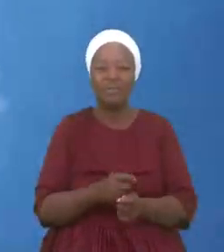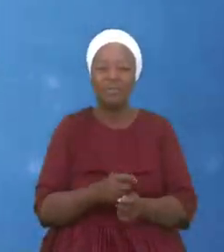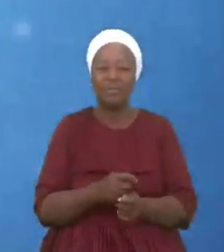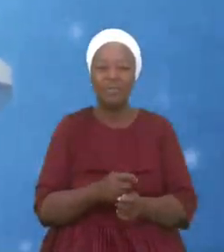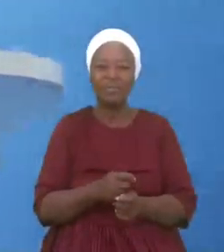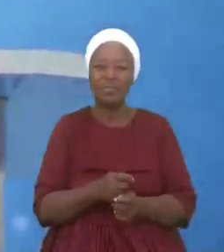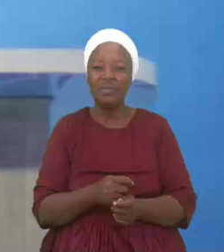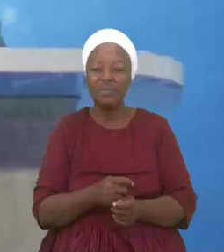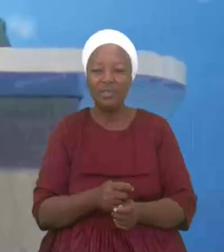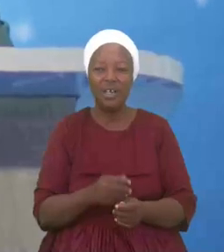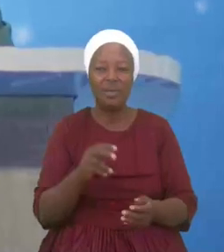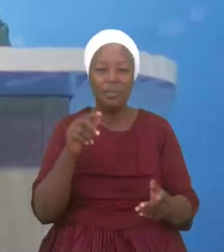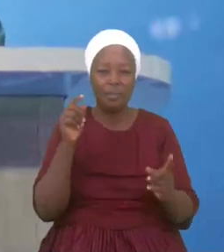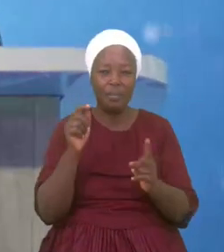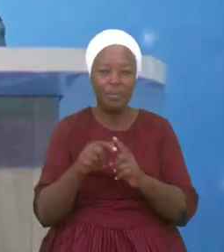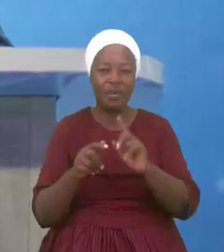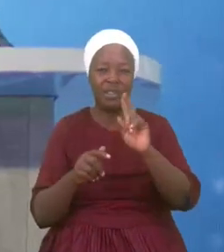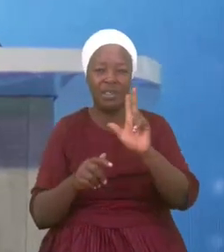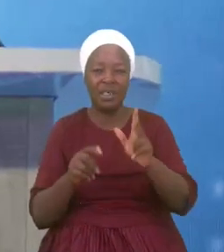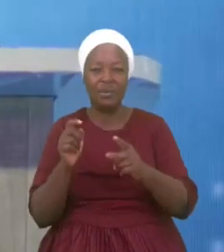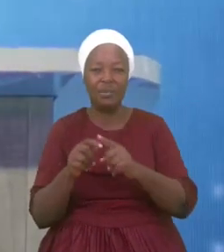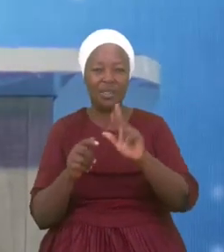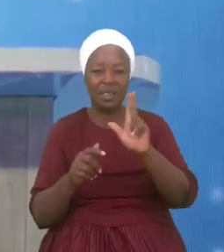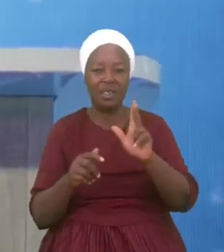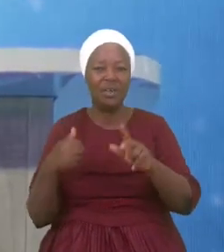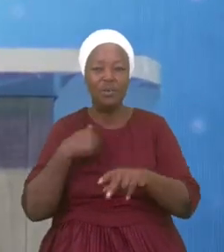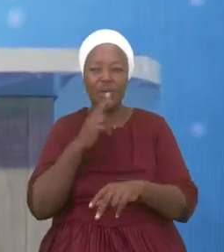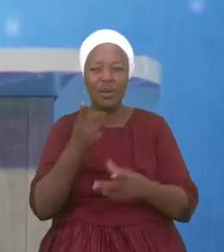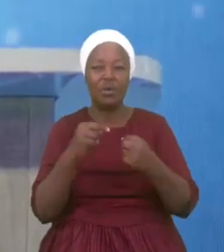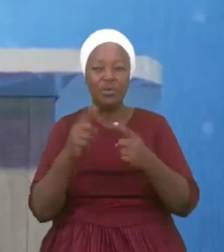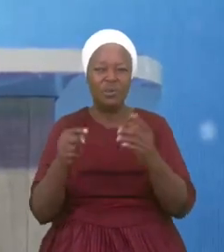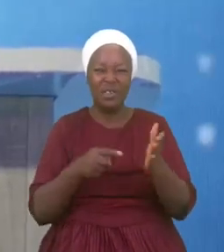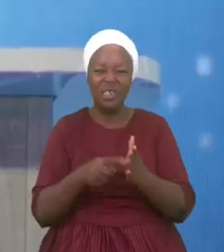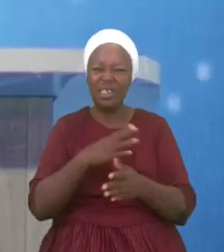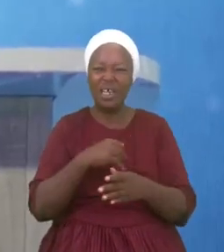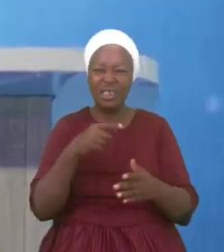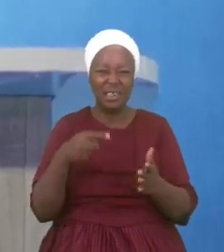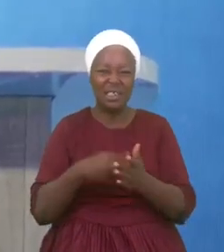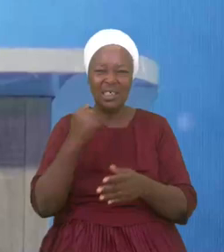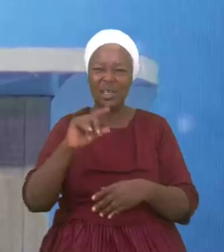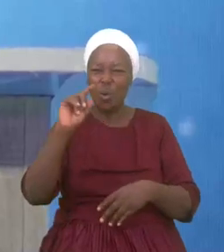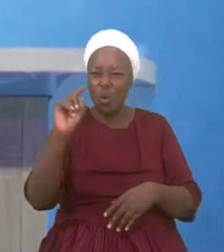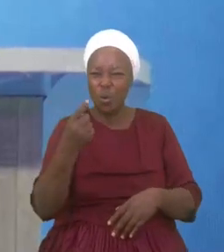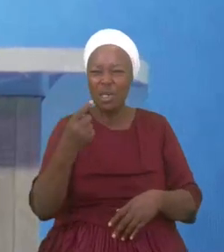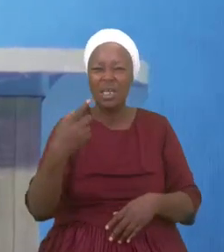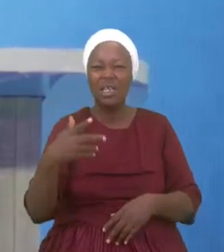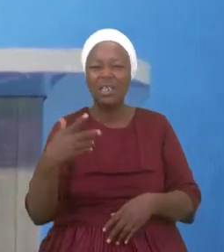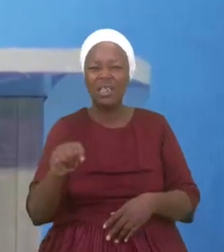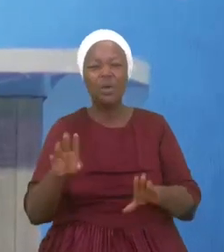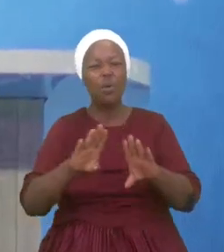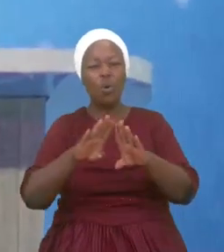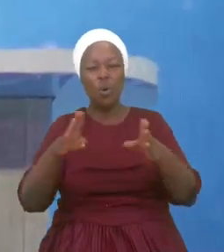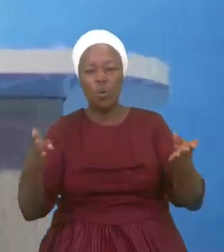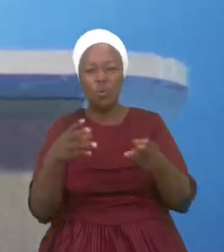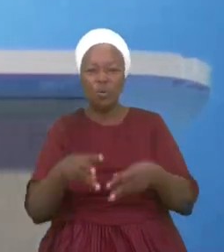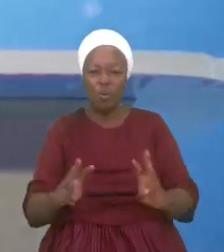l'Éternel t'accompagnera nous allons au troisième point maintenant troisième point nous allons voir